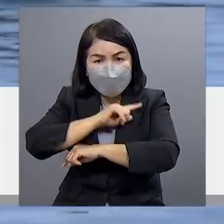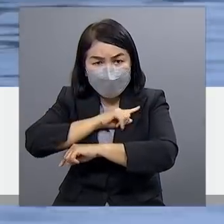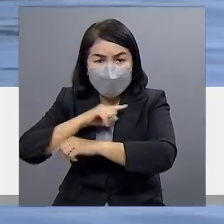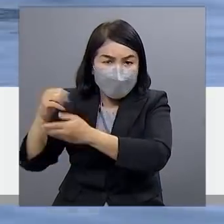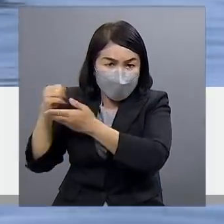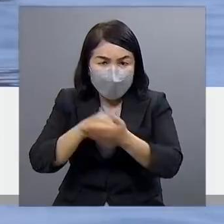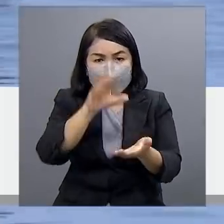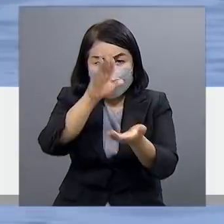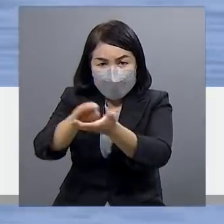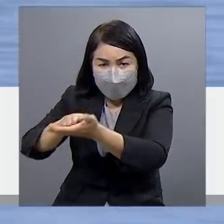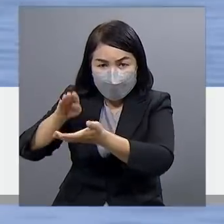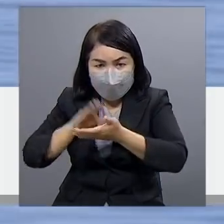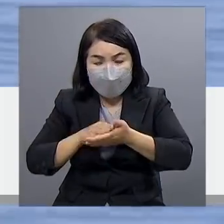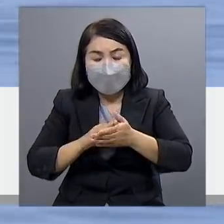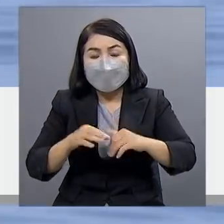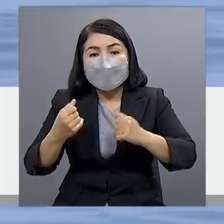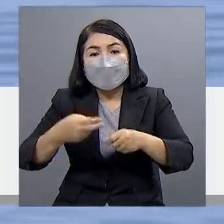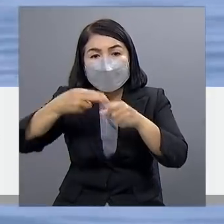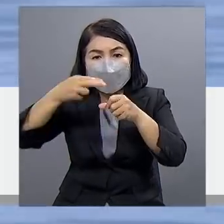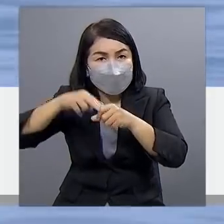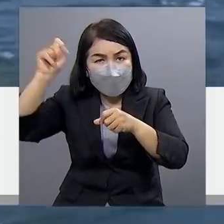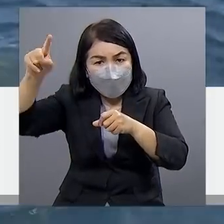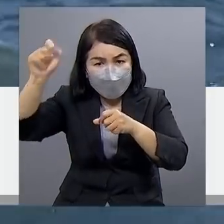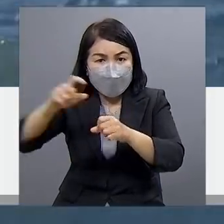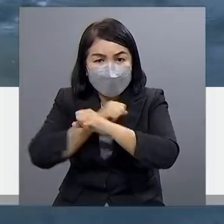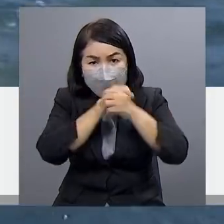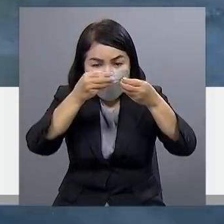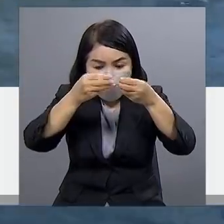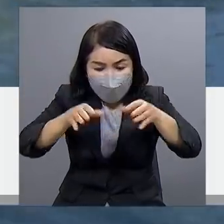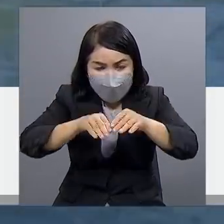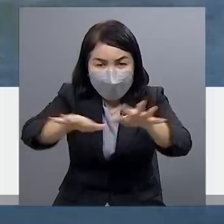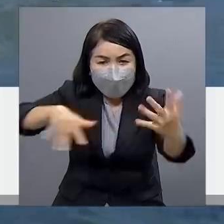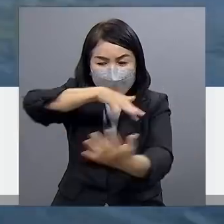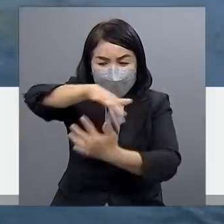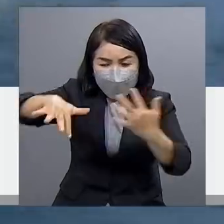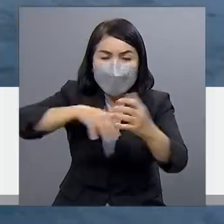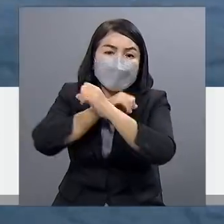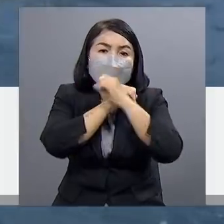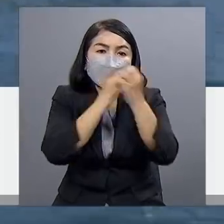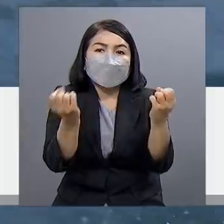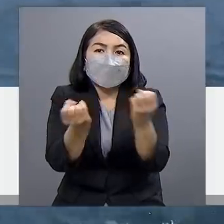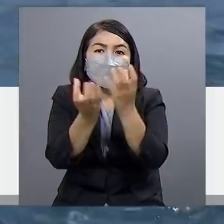ที่เหลืออีก 500,000 ลิตรป้องกันการรั่วไหลปนเปื้อนเข้าสู่สภาพแวดล้อมเพิ่มเติมครับ